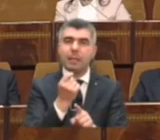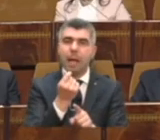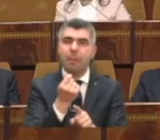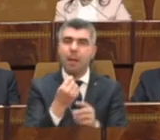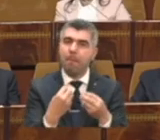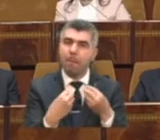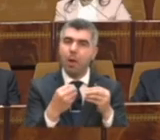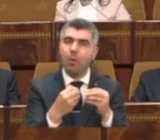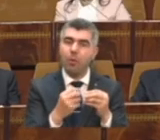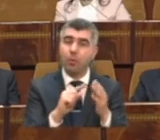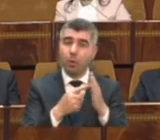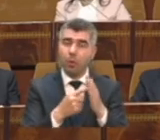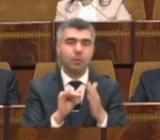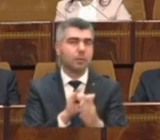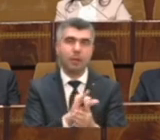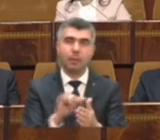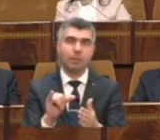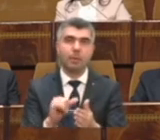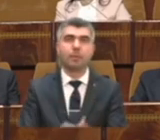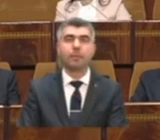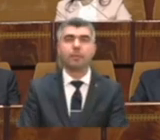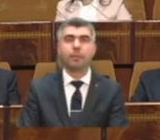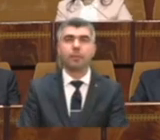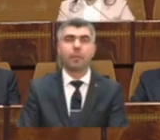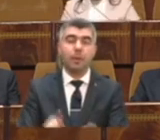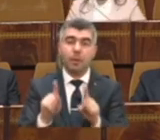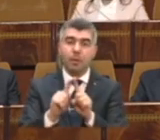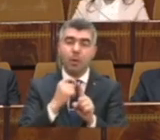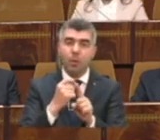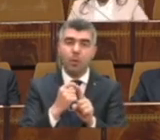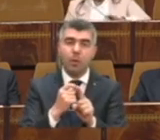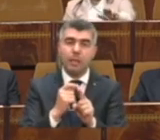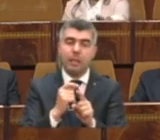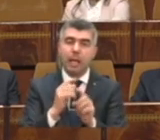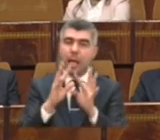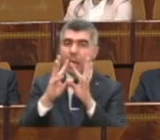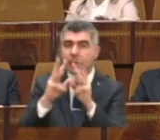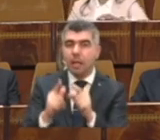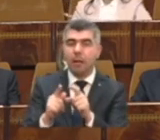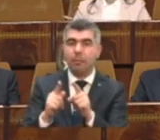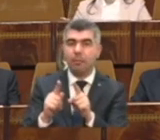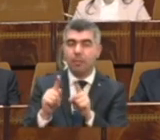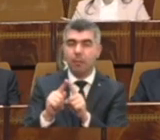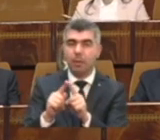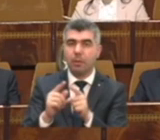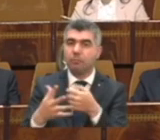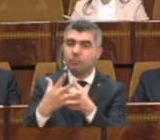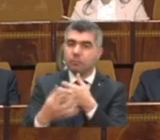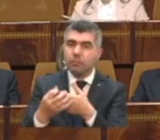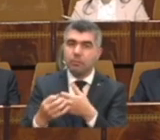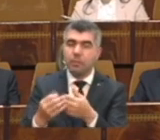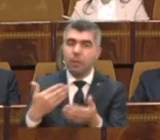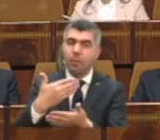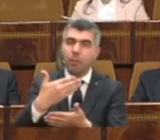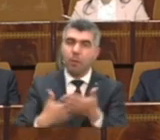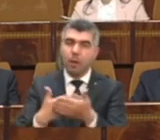ولا كنهضروا على يعني الطريقه ديال التحصيل ديال ديال الاستخلاص هذيك الفواتير.